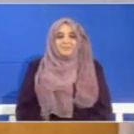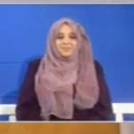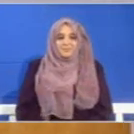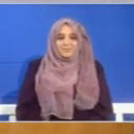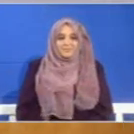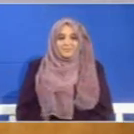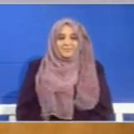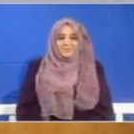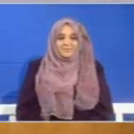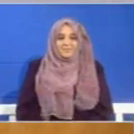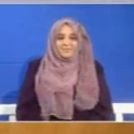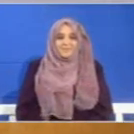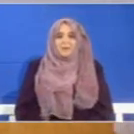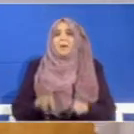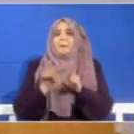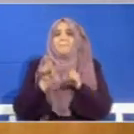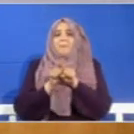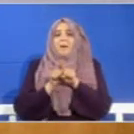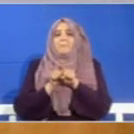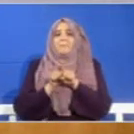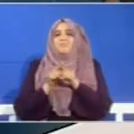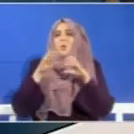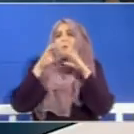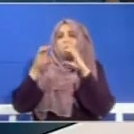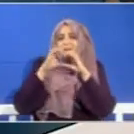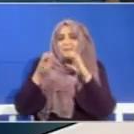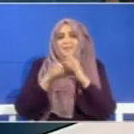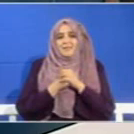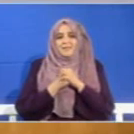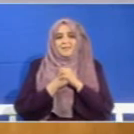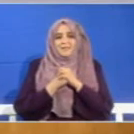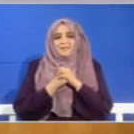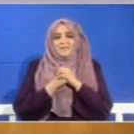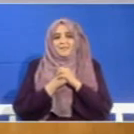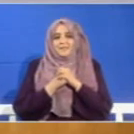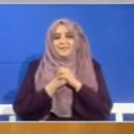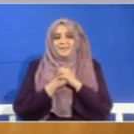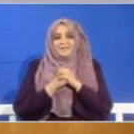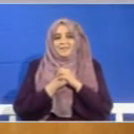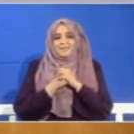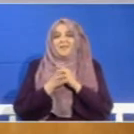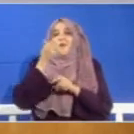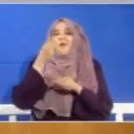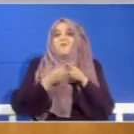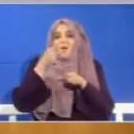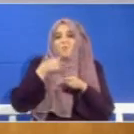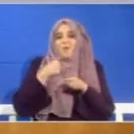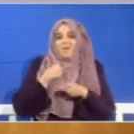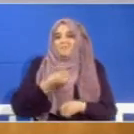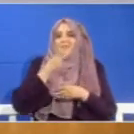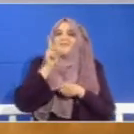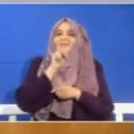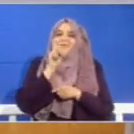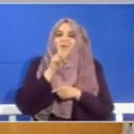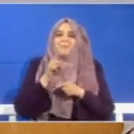نعم، وحتى الحوار يعني الكلام الطيب. فوالله ذكرتها مرة زوجة